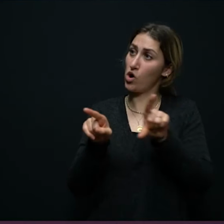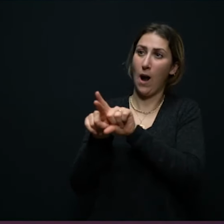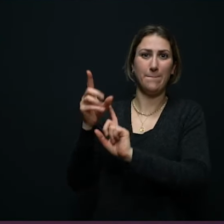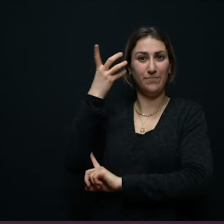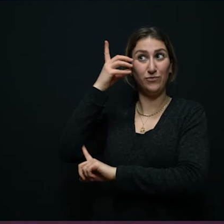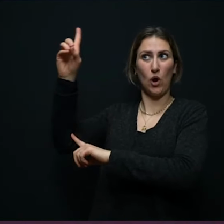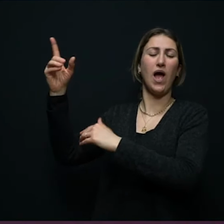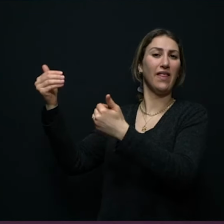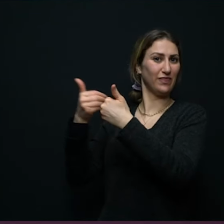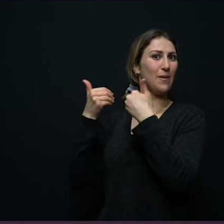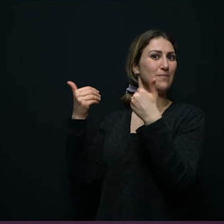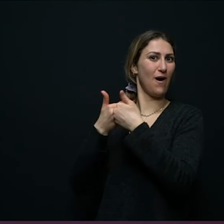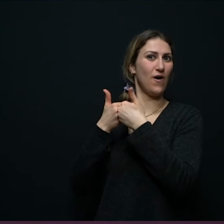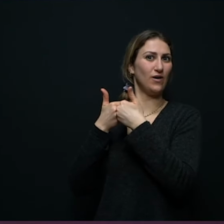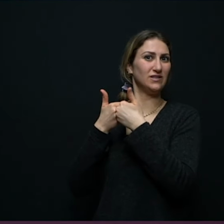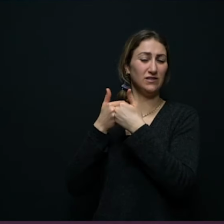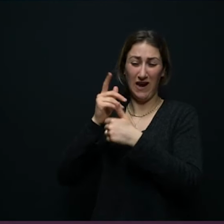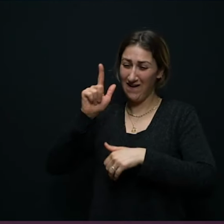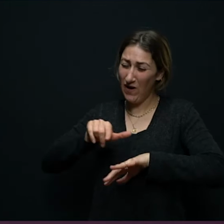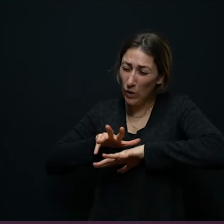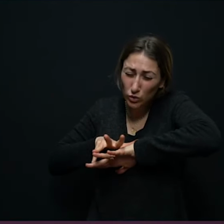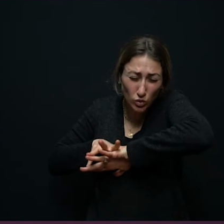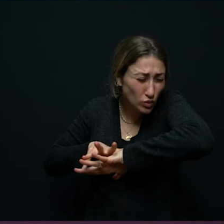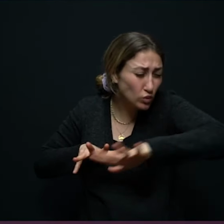appelés à ressembler à christ